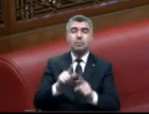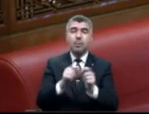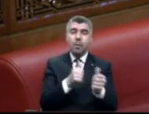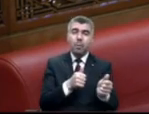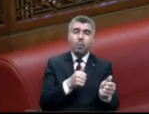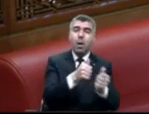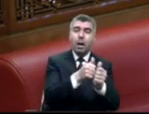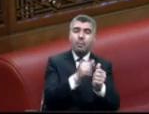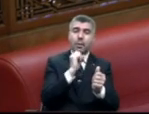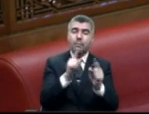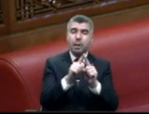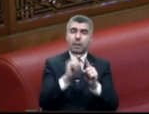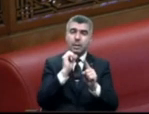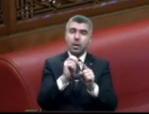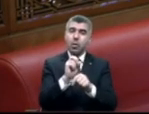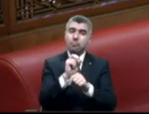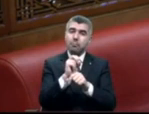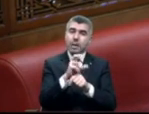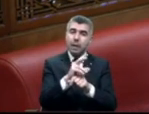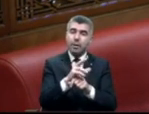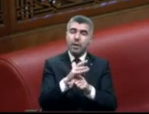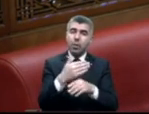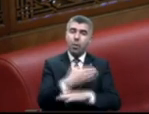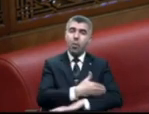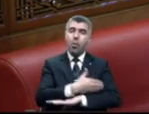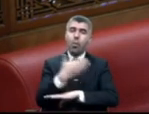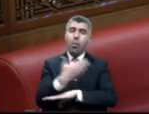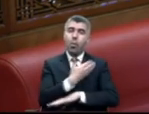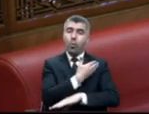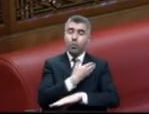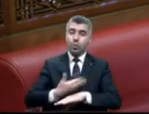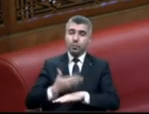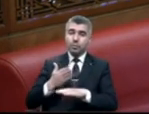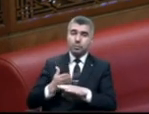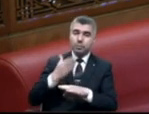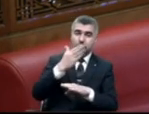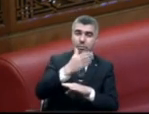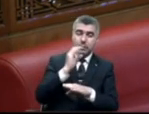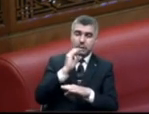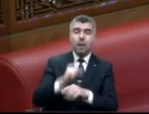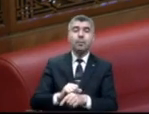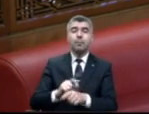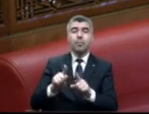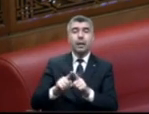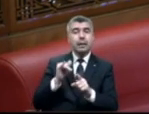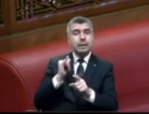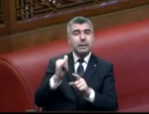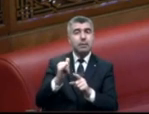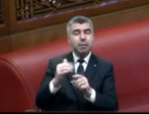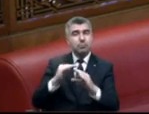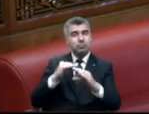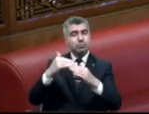المرشحين أثناء عمليات التسفير بالمعابر الحدودية وتتبع الأفواج المهاجرة وإبقاء اتصال مفتوحا